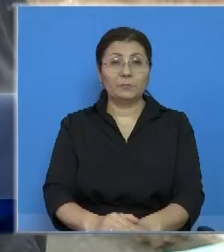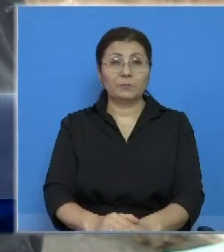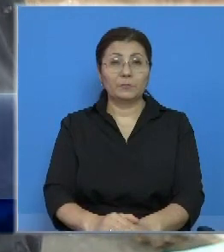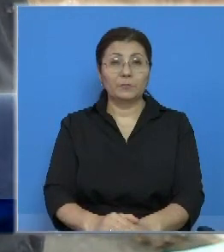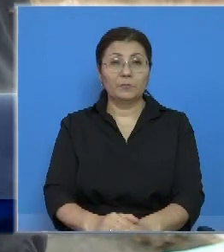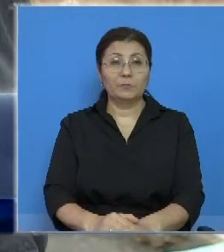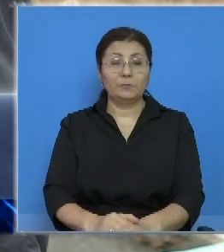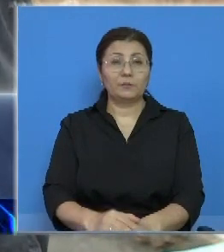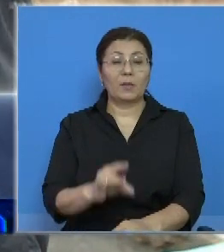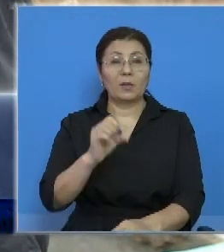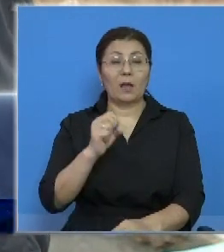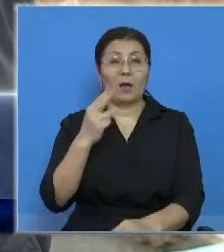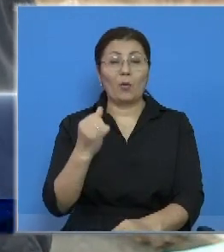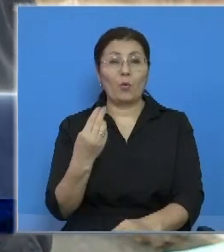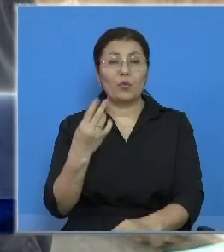жар, ракушняктан салынған.